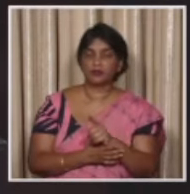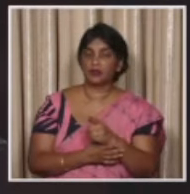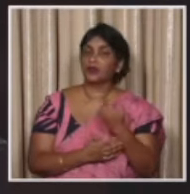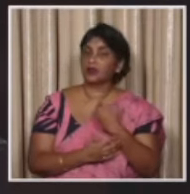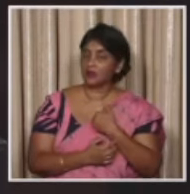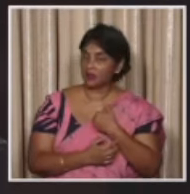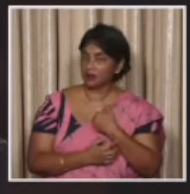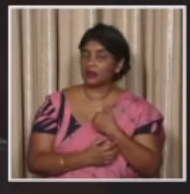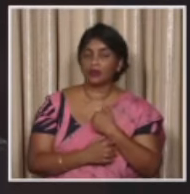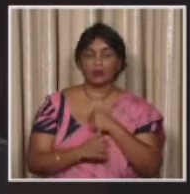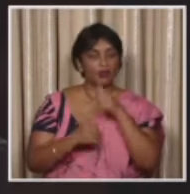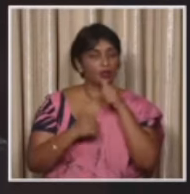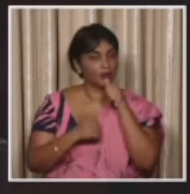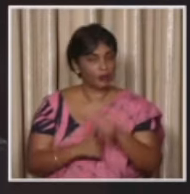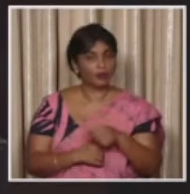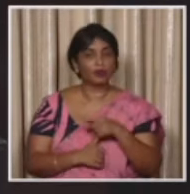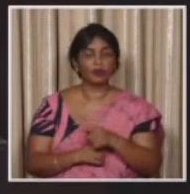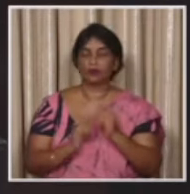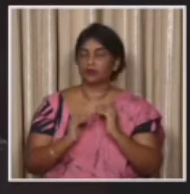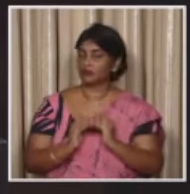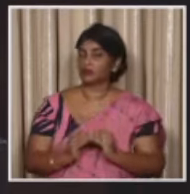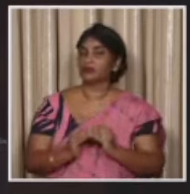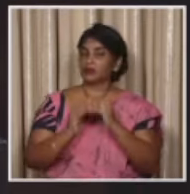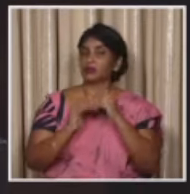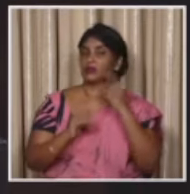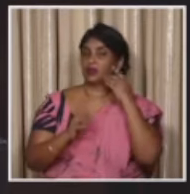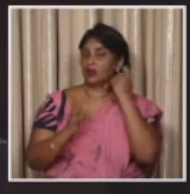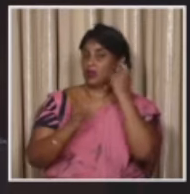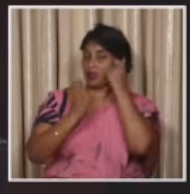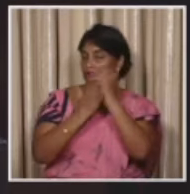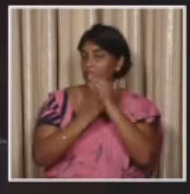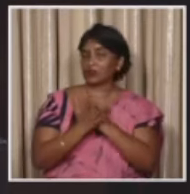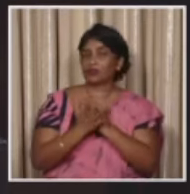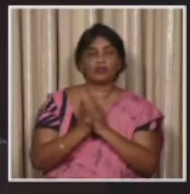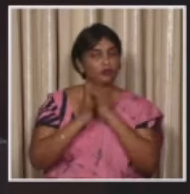අපේ සාධනීය ප්‍රගතිශීලී සංශෝධන